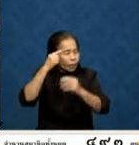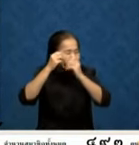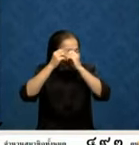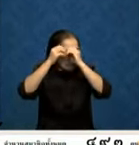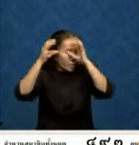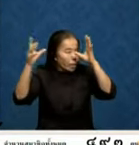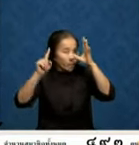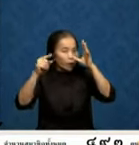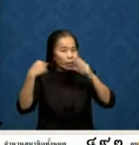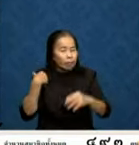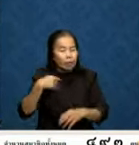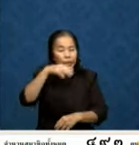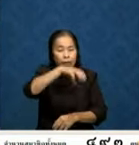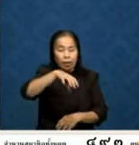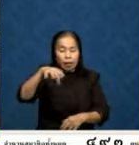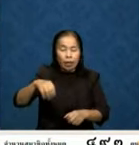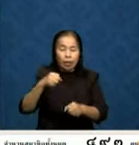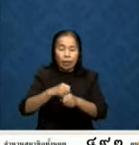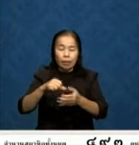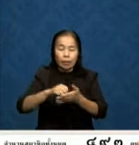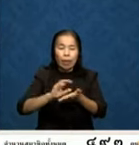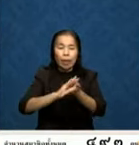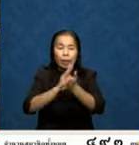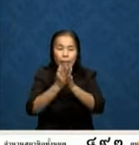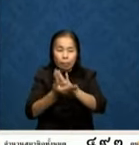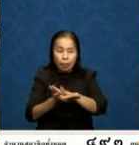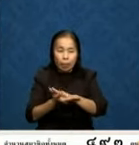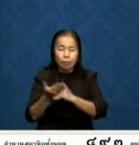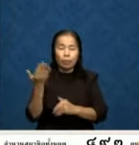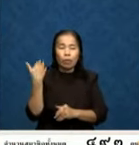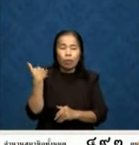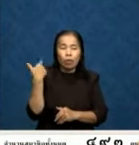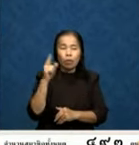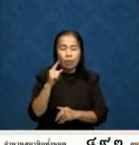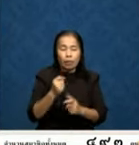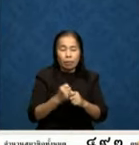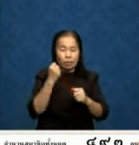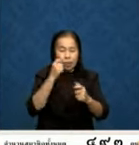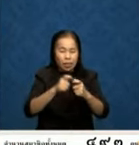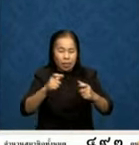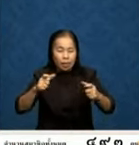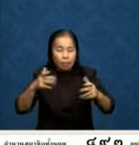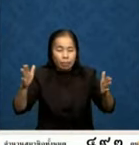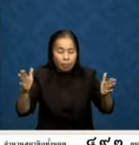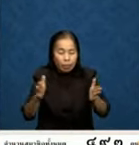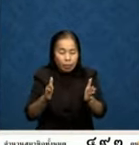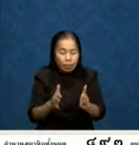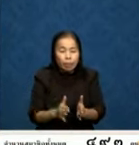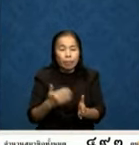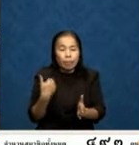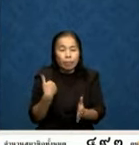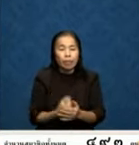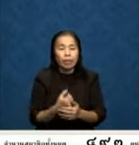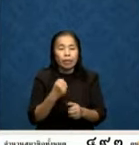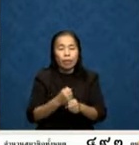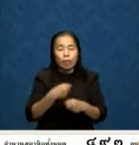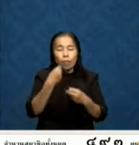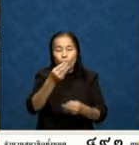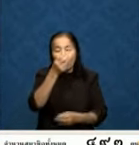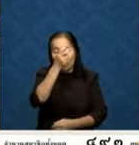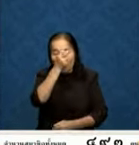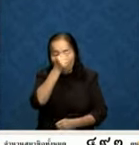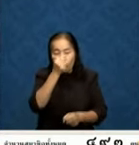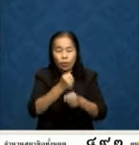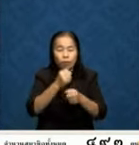ากฟผ.เนี่ยมีการปรับเปลี่ยนทั้งในเชิงของ supply size อย่างที่ผมว่านะครับก็คืออาจจะมีเรื่องของการทดสอบเรื่องของเท